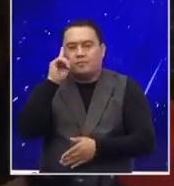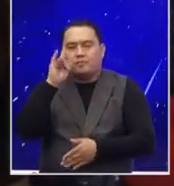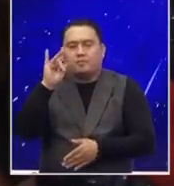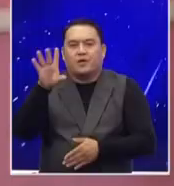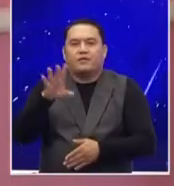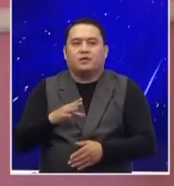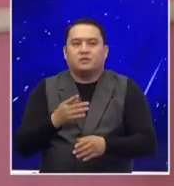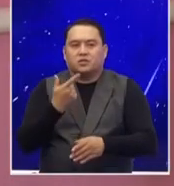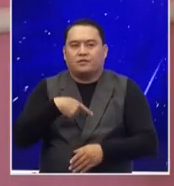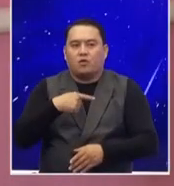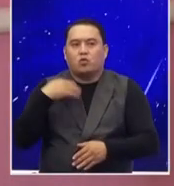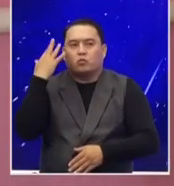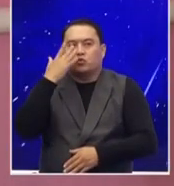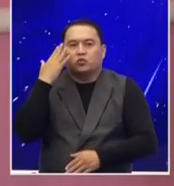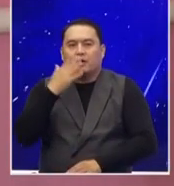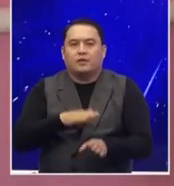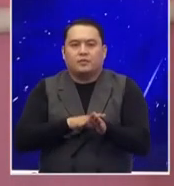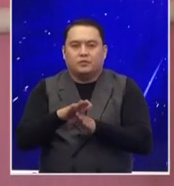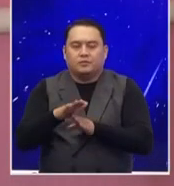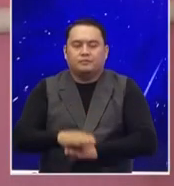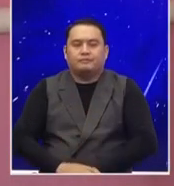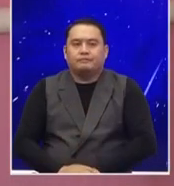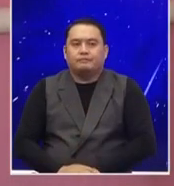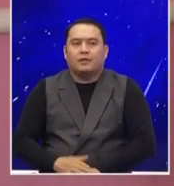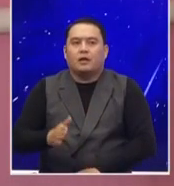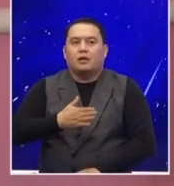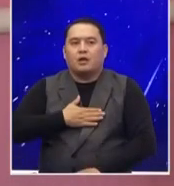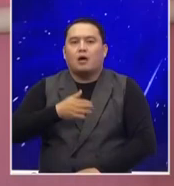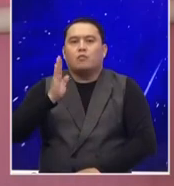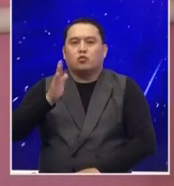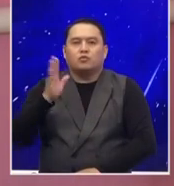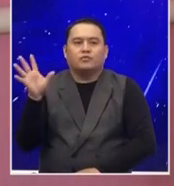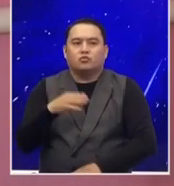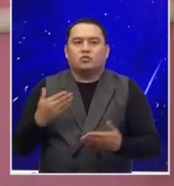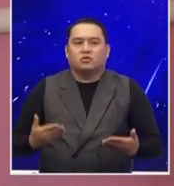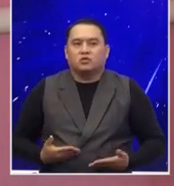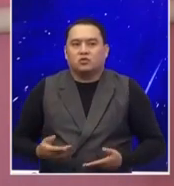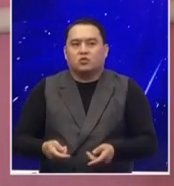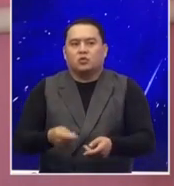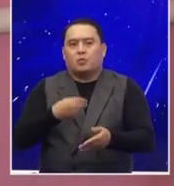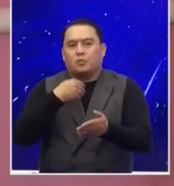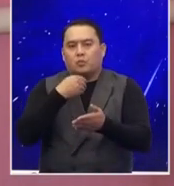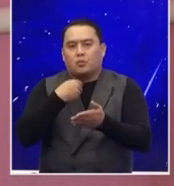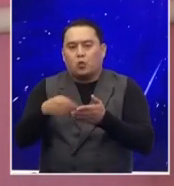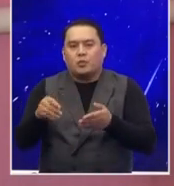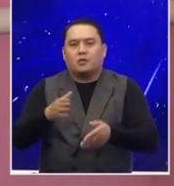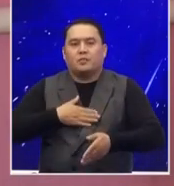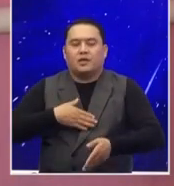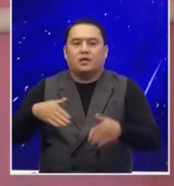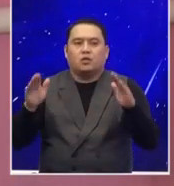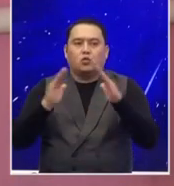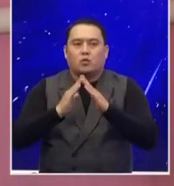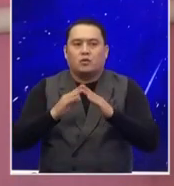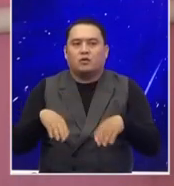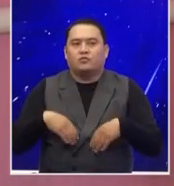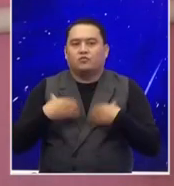будущее. Буду всю жизнь благодарна, что мне вот «Харекет» купил мне дом. Неожиданно, я сейчас вообще